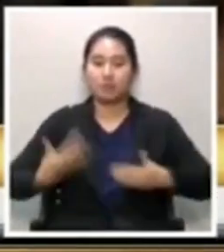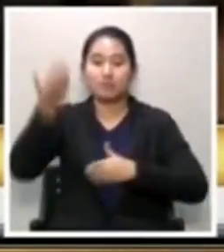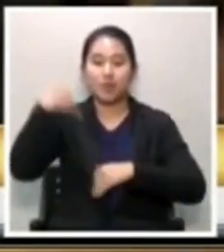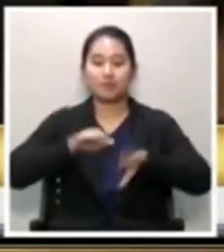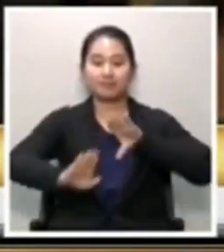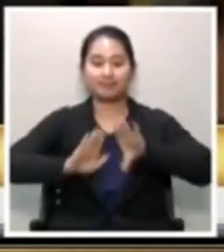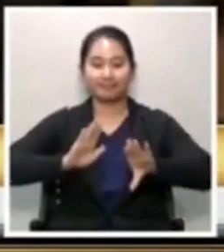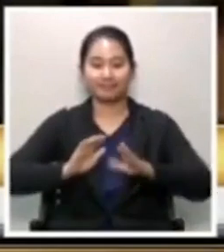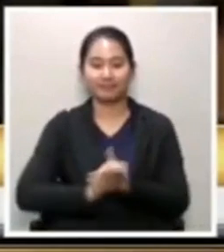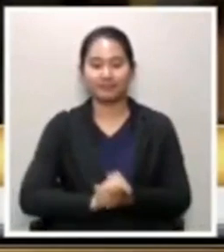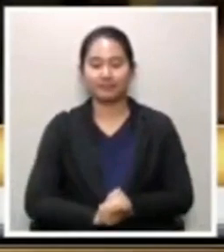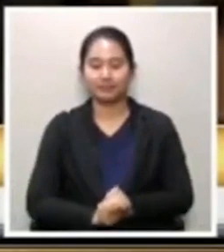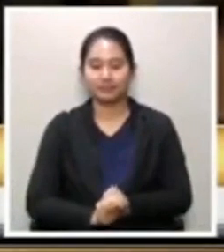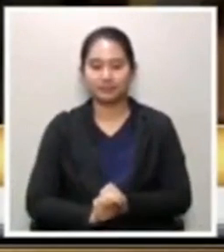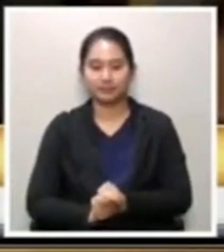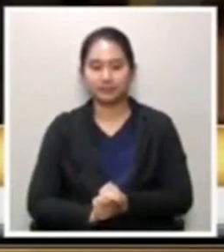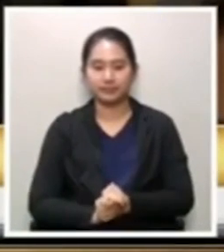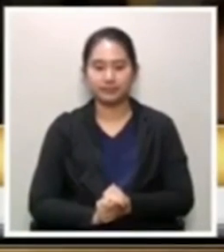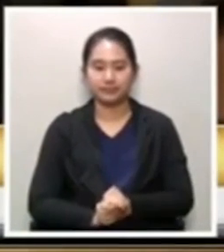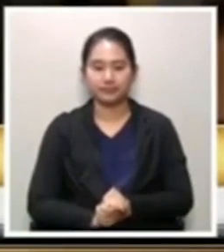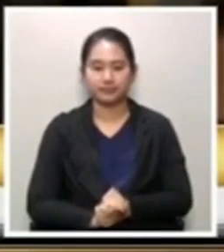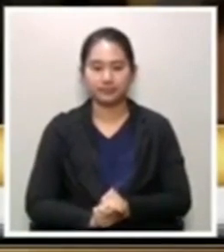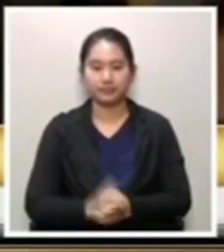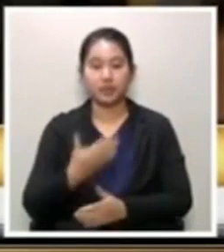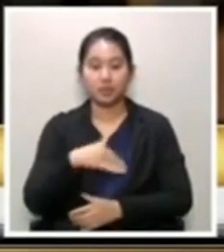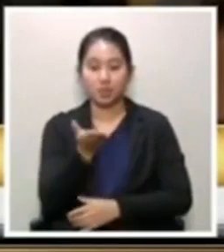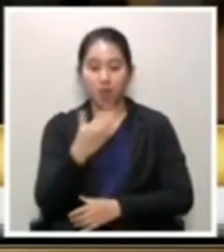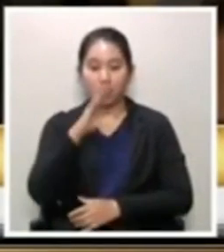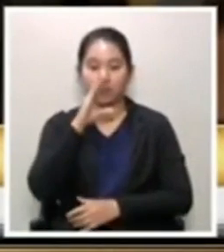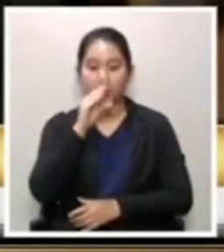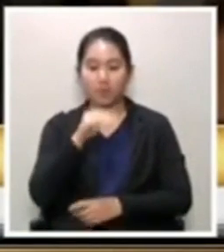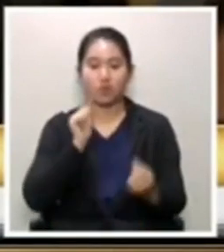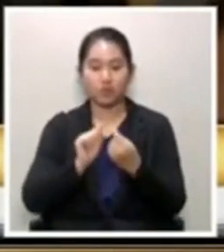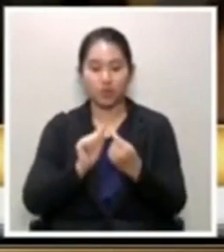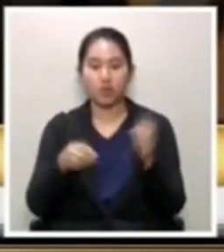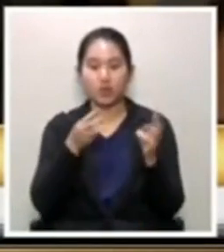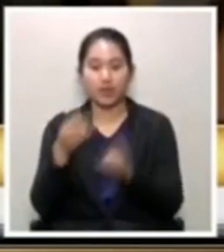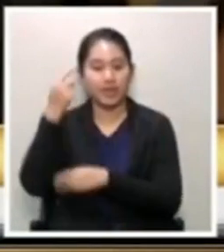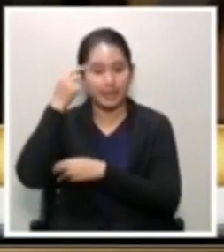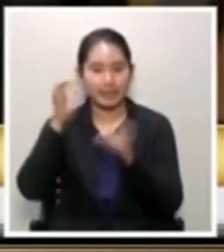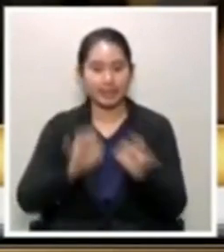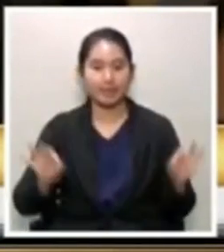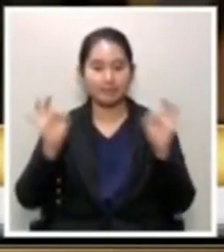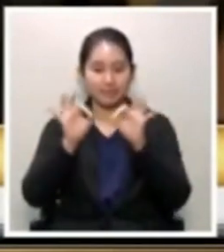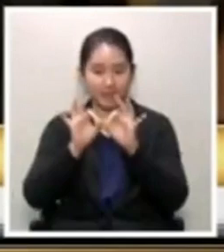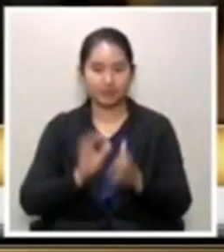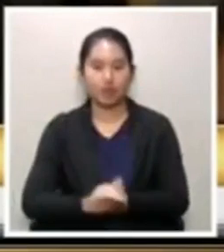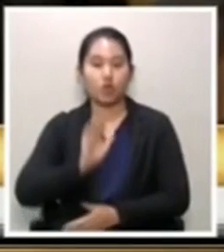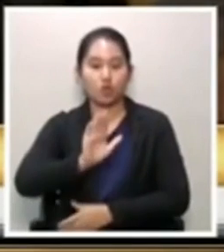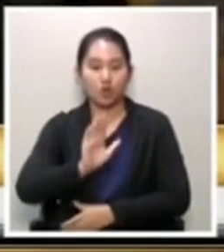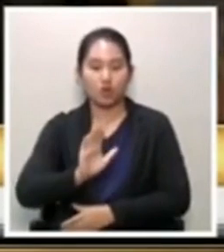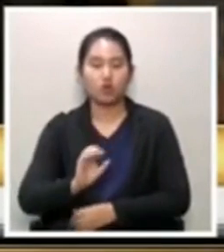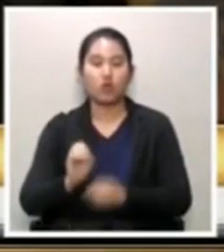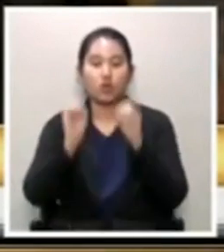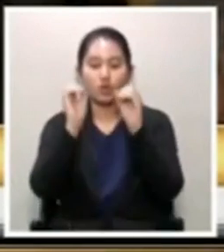ทีนี้ครับผมก็ขออนุญาตกล่าวถึงข้อคิดอันนึงที่สำคัญนะครับของท่านอาจารย์ปรีดีพน